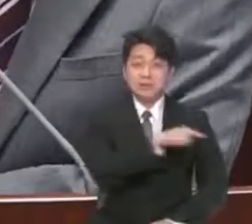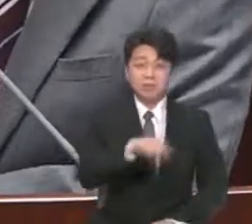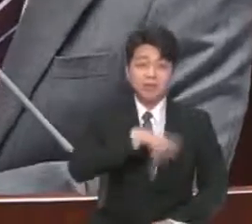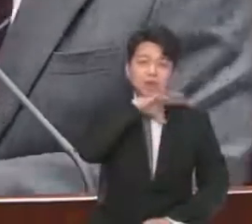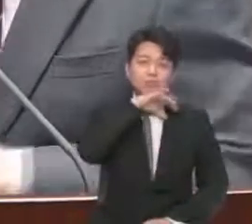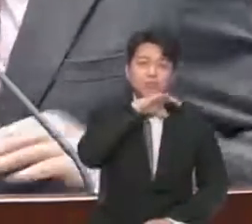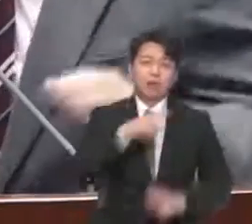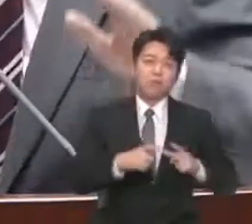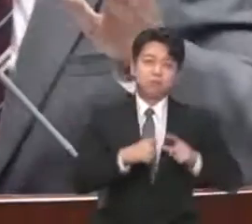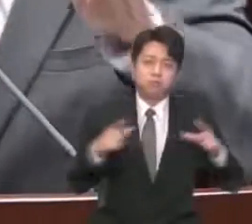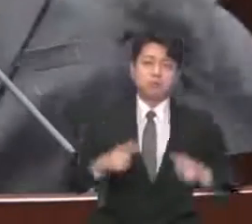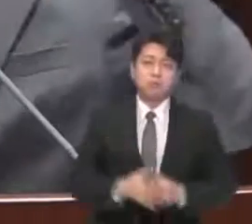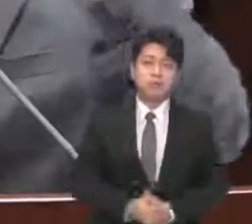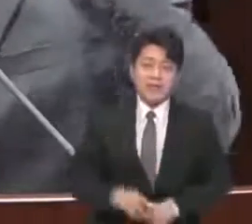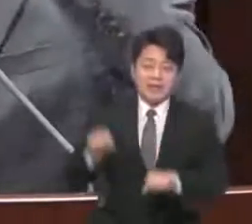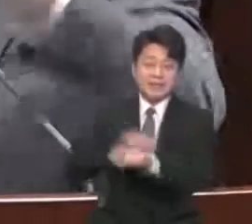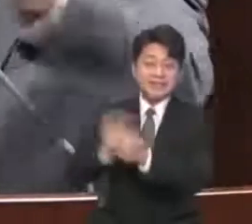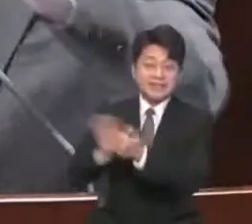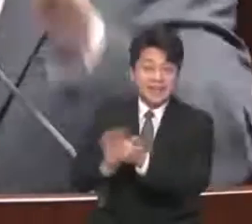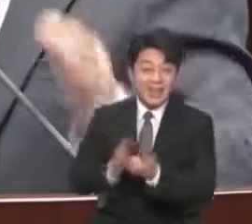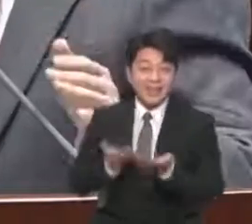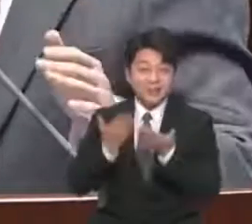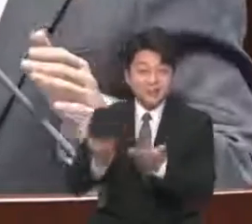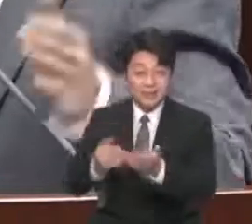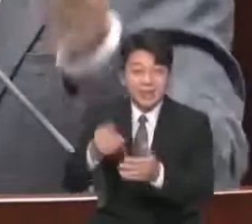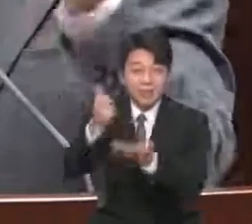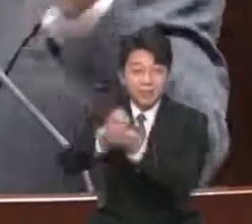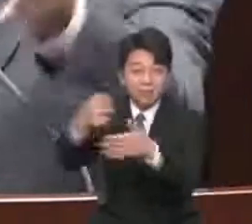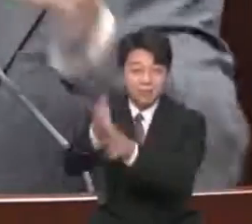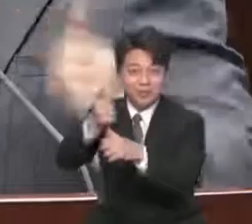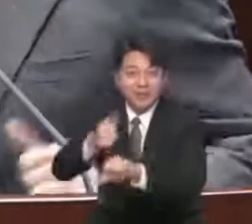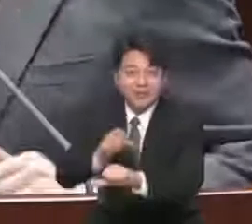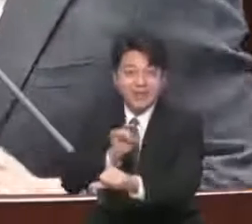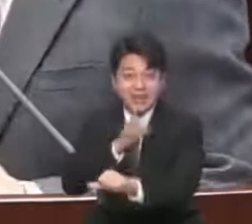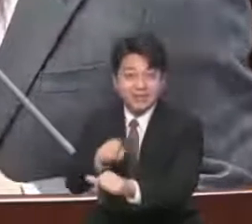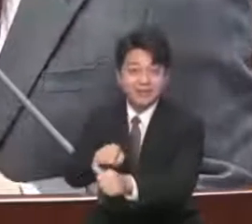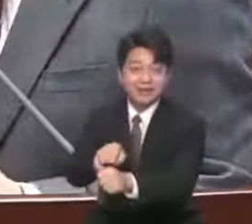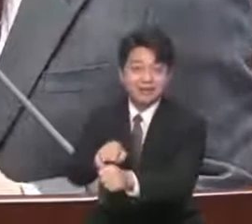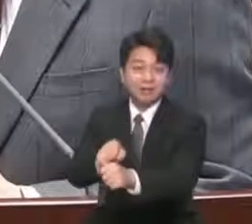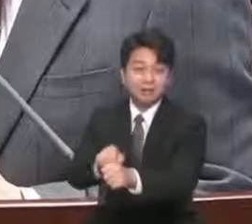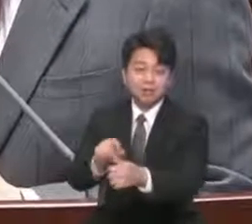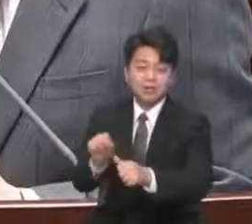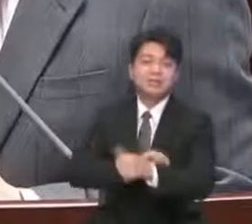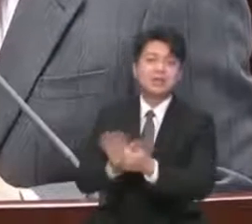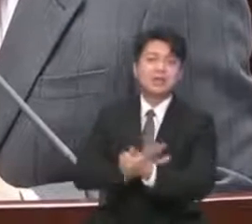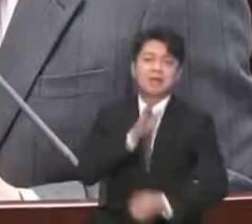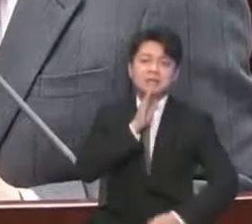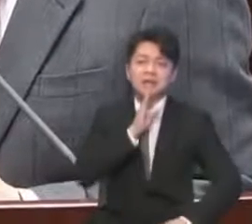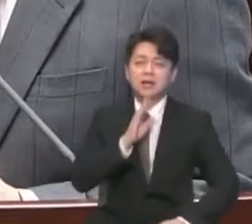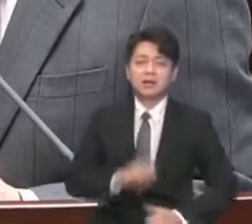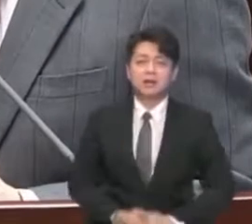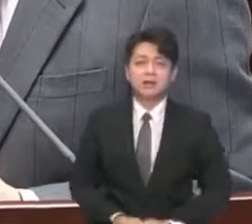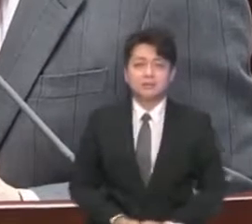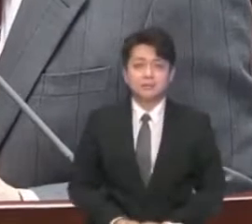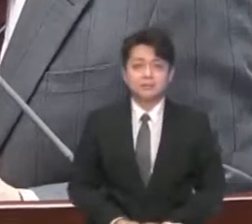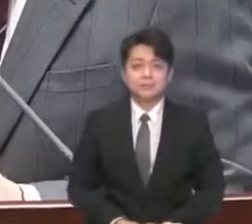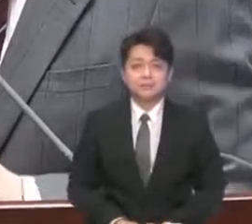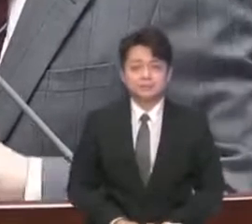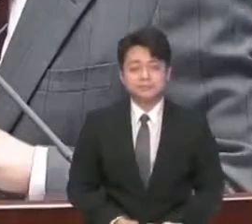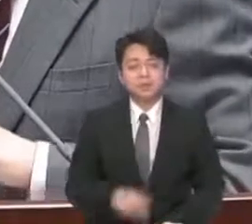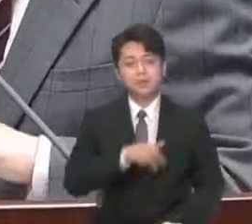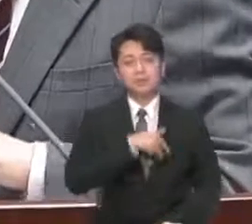다수이고 혜택을 받은 사람이 서일병 한 사람이라면 이게 특혜가 아니고 뭡니까? 의원님, 그 부분에 대해서는